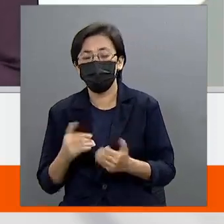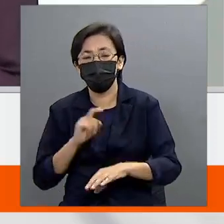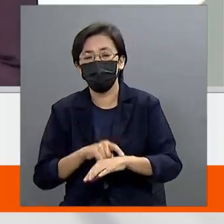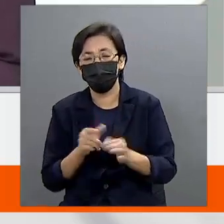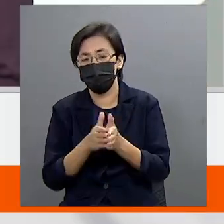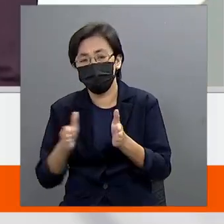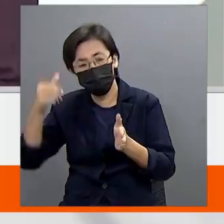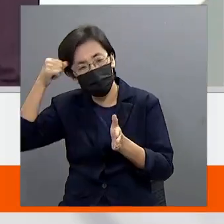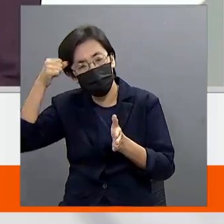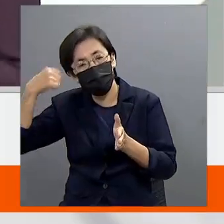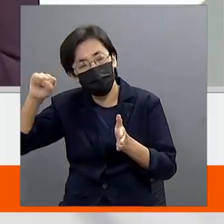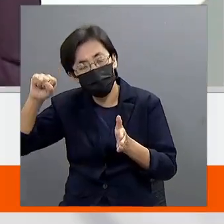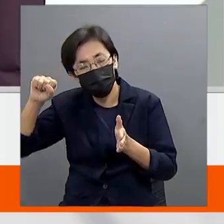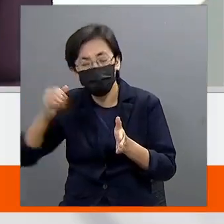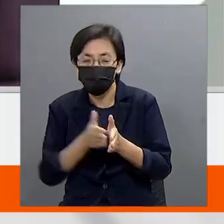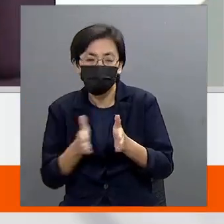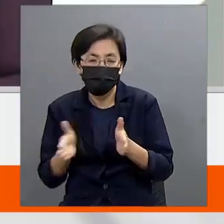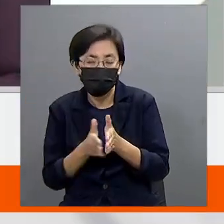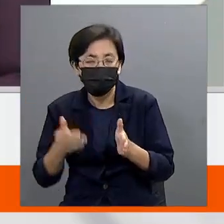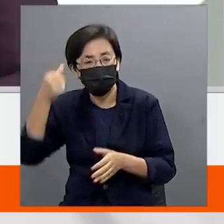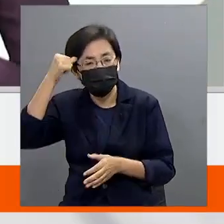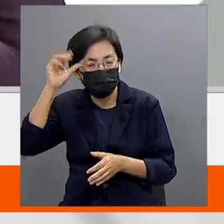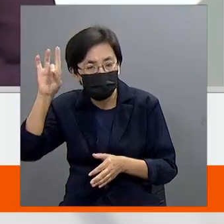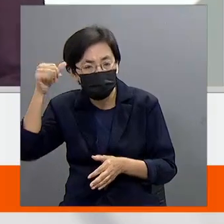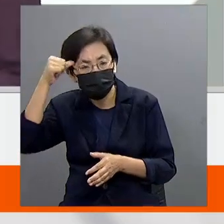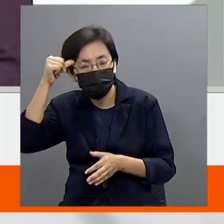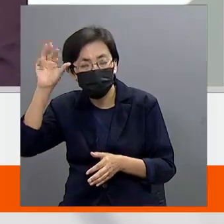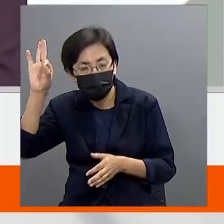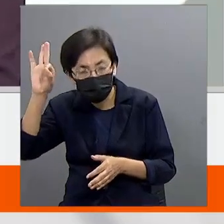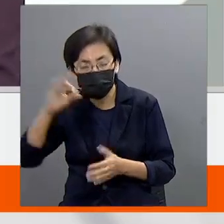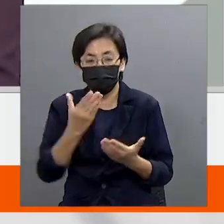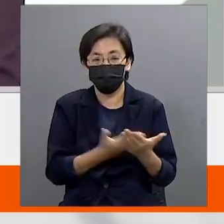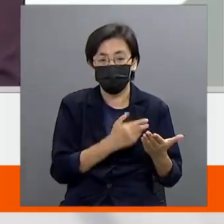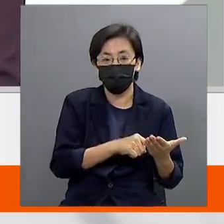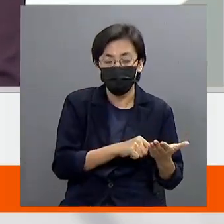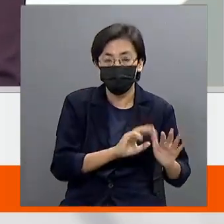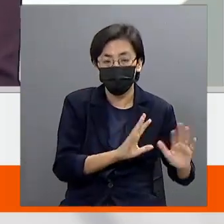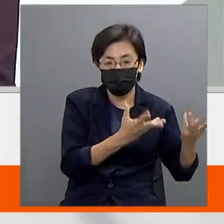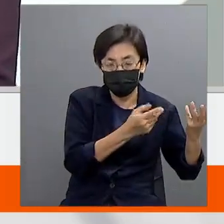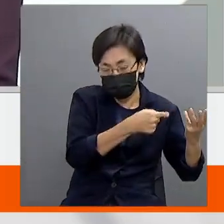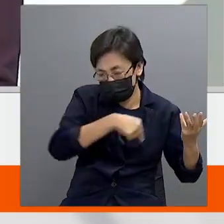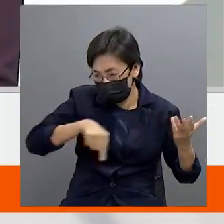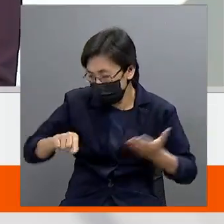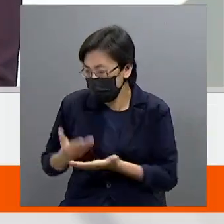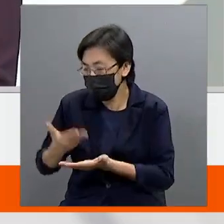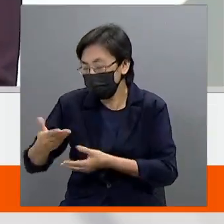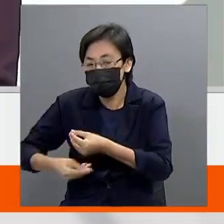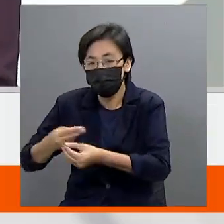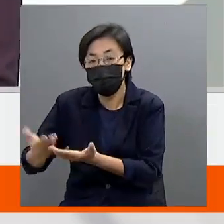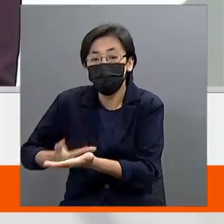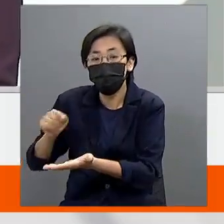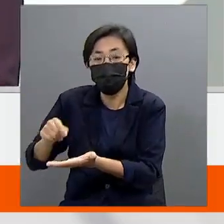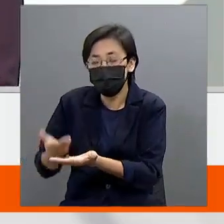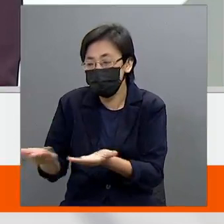คะ8วัน9วัน ครับ สลากออนไลน์เนี่ยหมดแล้วยังไงคนก็ต้องหันกลับไปที่แผงค้าซึ่งแผงค้าราคา80บา